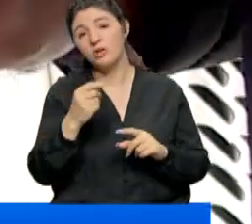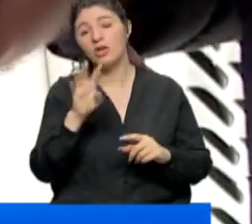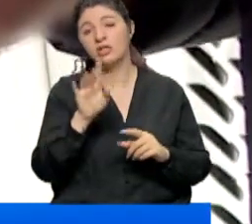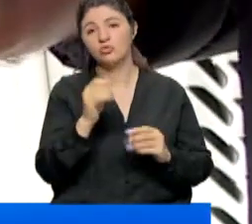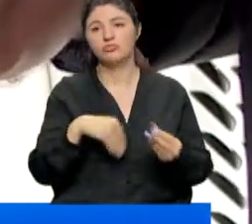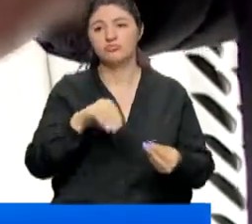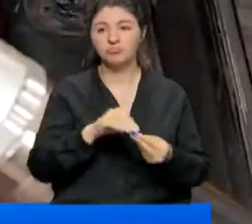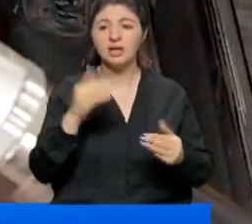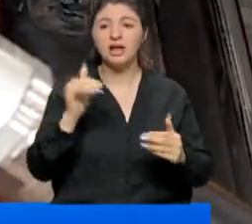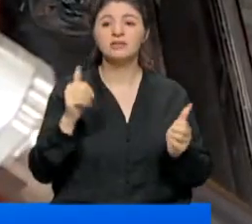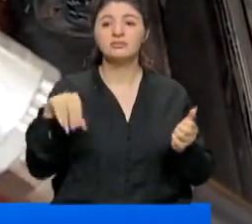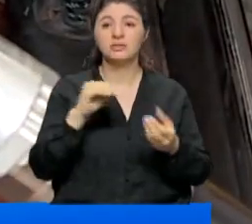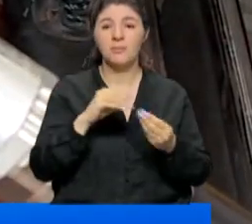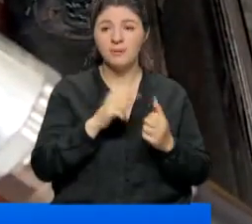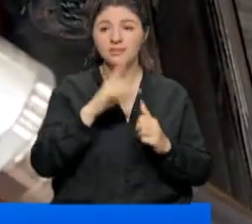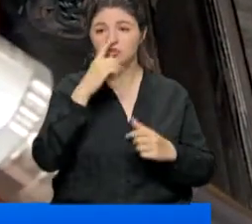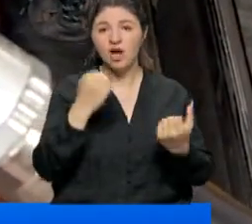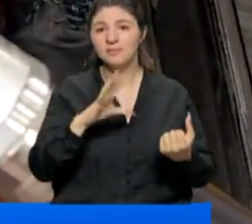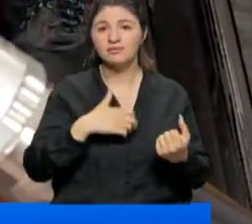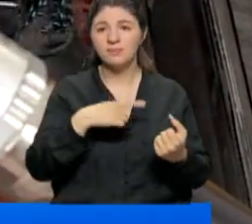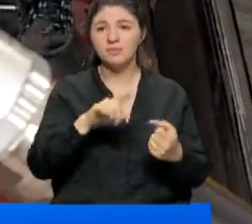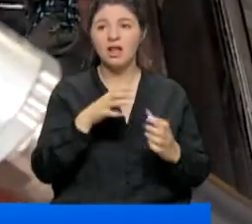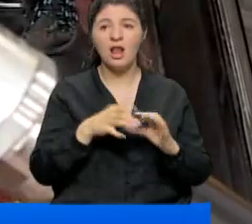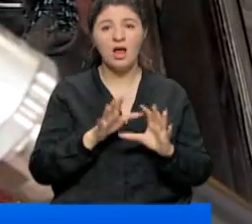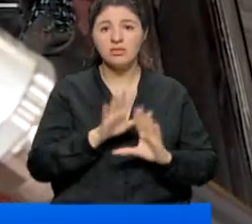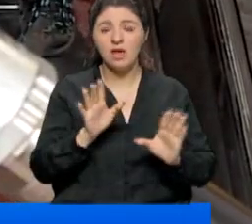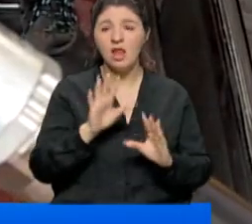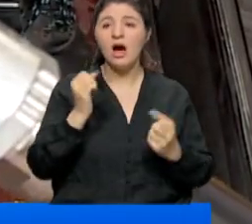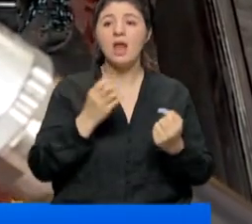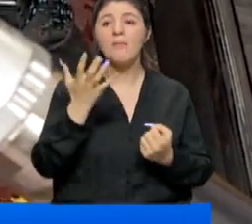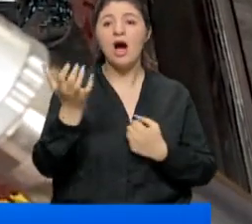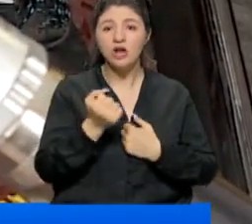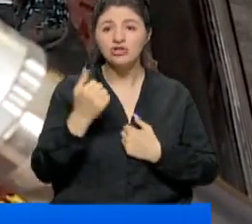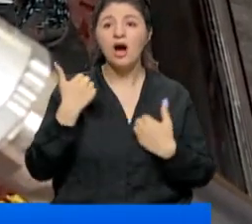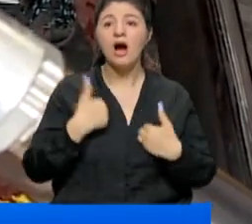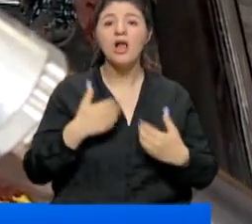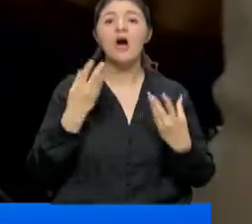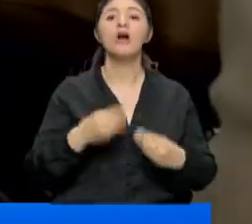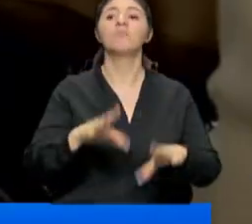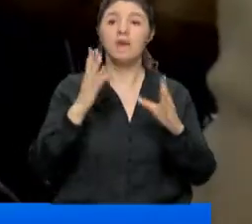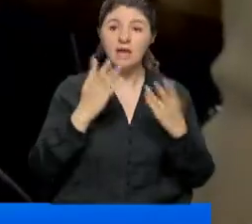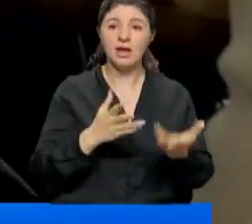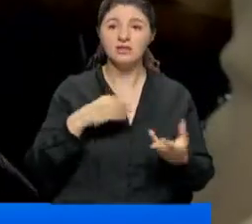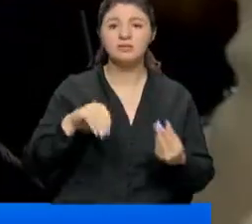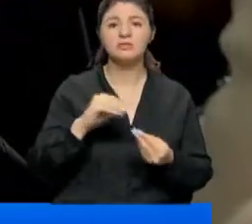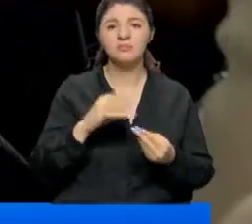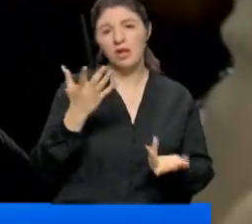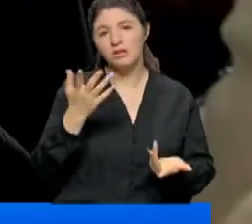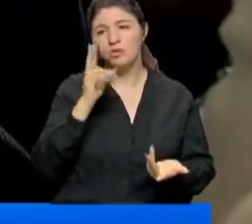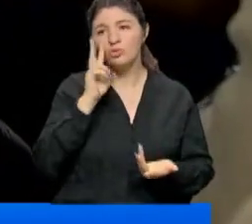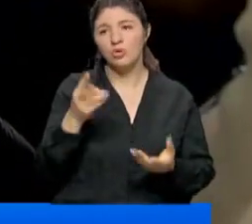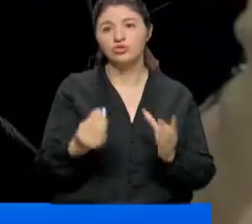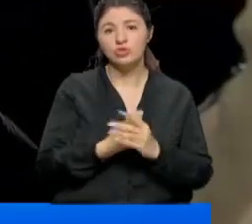40 kuruş sandık gelen zamlar sadece araç sahiplerini de ilgilendirmiyor açılacak durumu olmayanlarda zamlar Ne